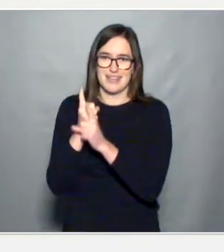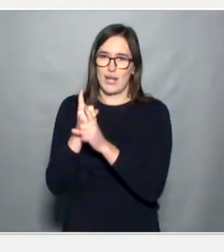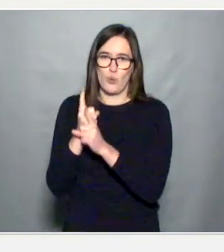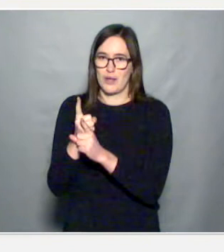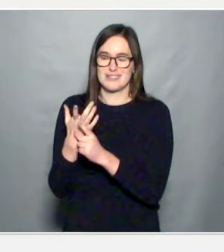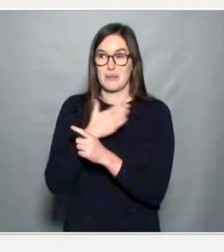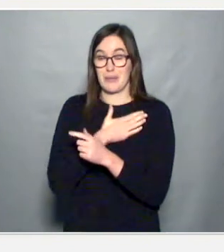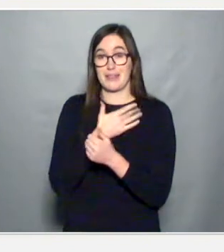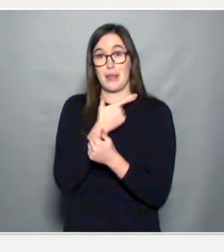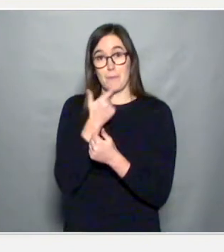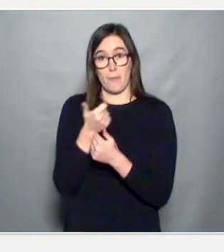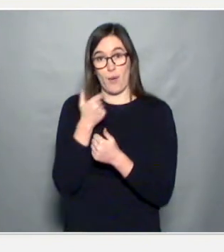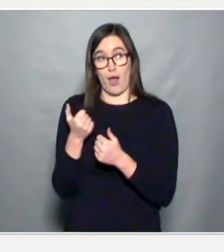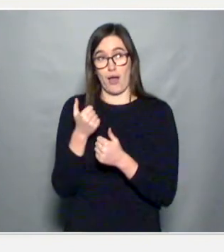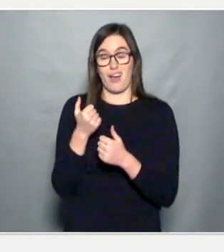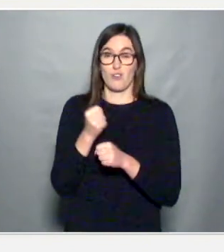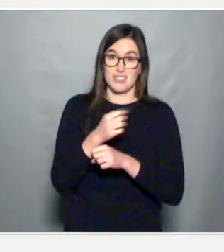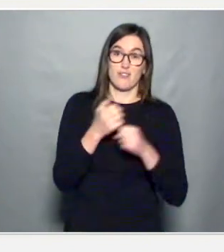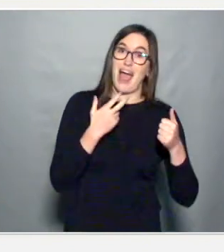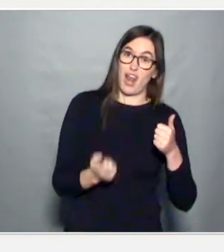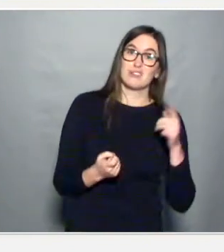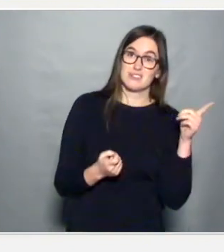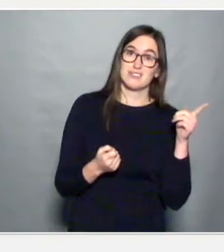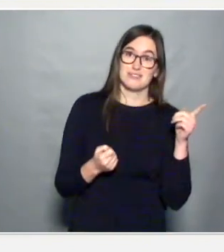att min pappa är ju från Grekland.